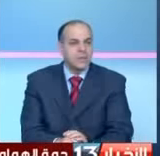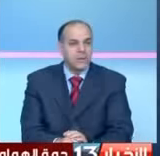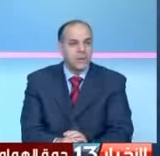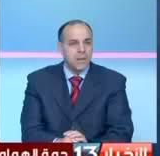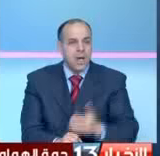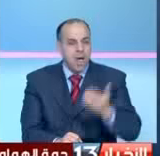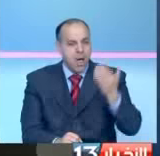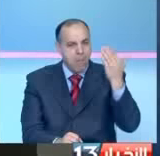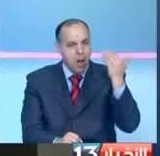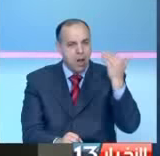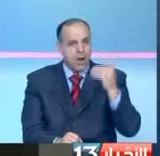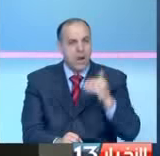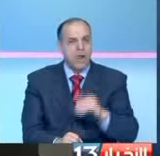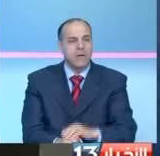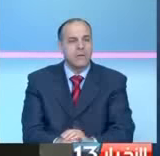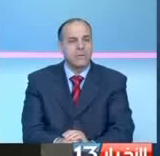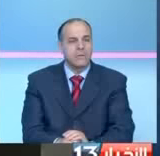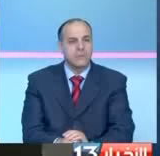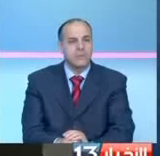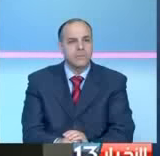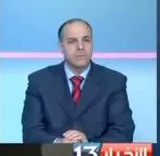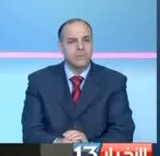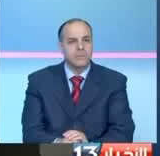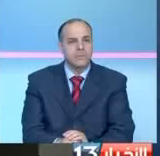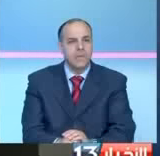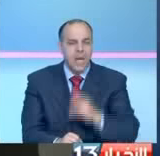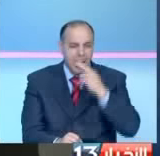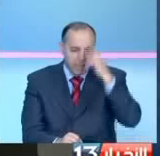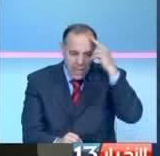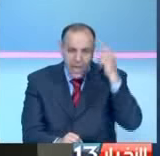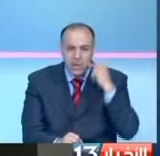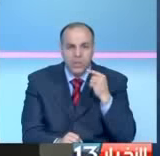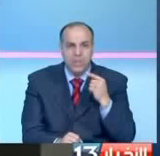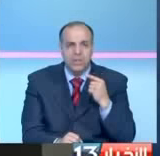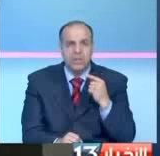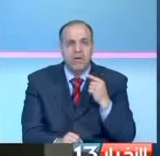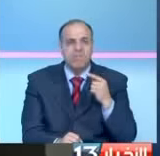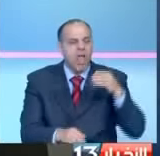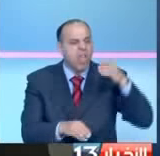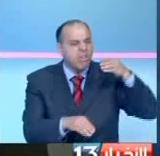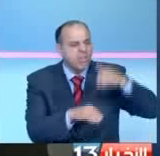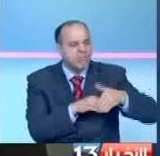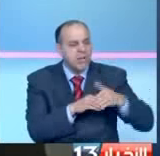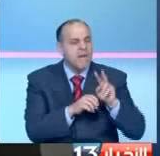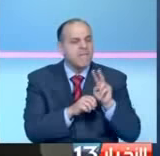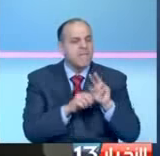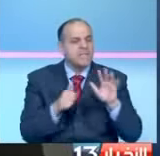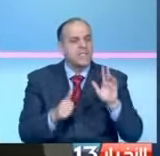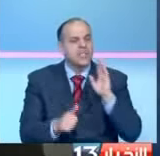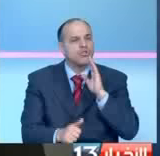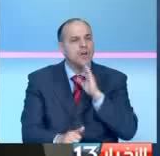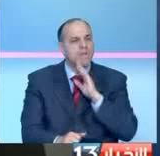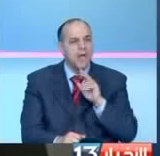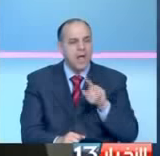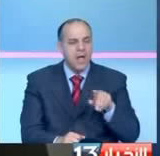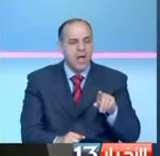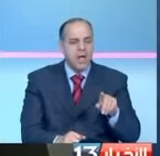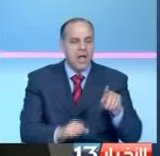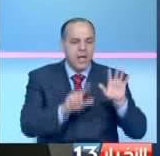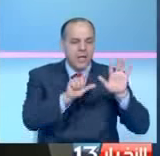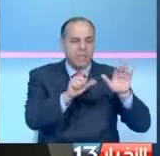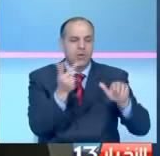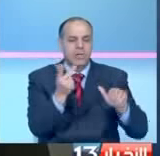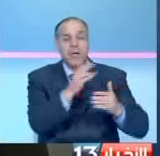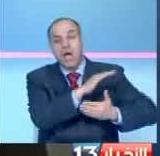صار فيها هي راية يسموها الخميس الأسود ويسموها كذلك مجزرة 26 جانفي 1878 المجزرة